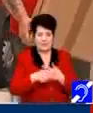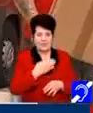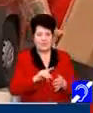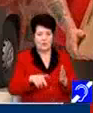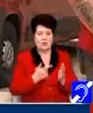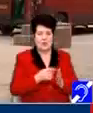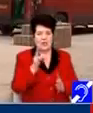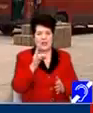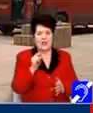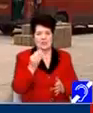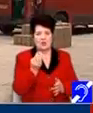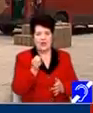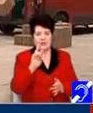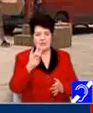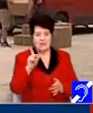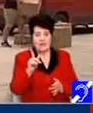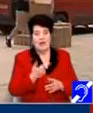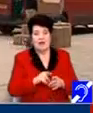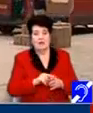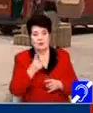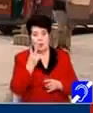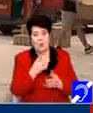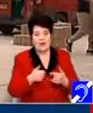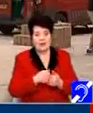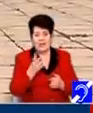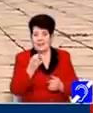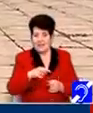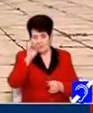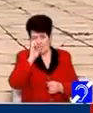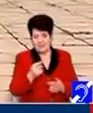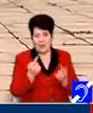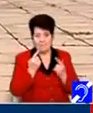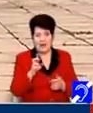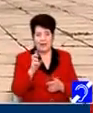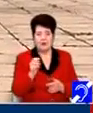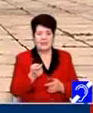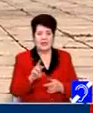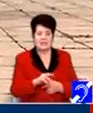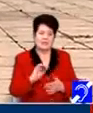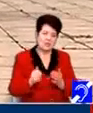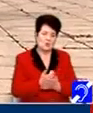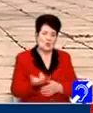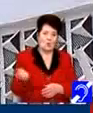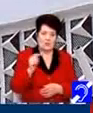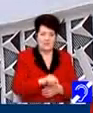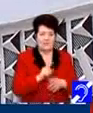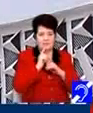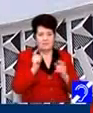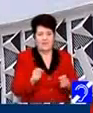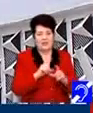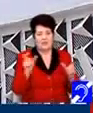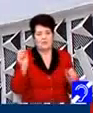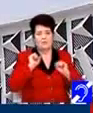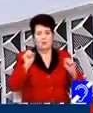din orașul Rășcani. În luna septembrie, cele 2 organizații neguvernamentale din Marea Britanie promit că vor veni din nou cu daruri la liceul sportiv